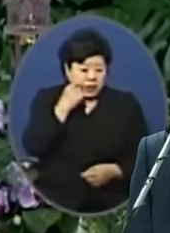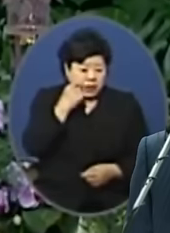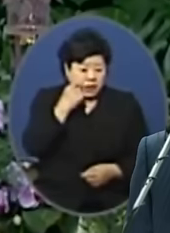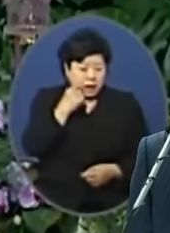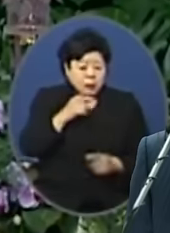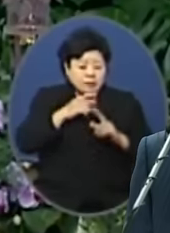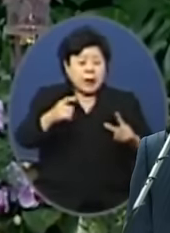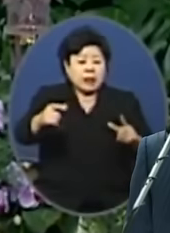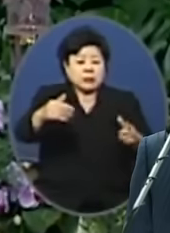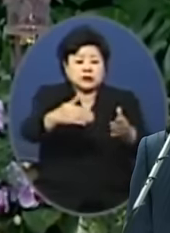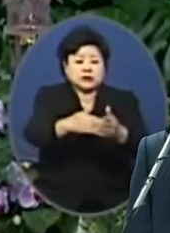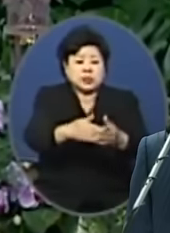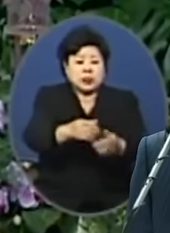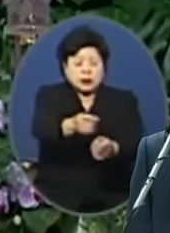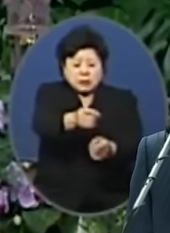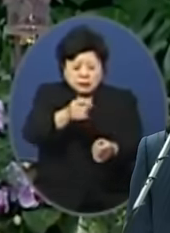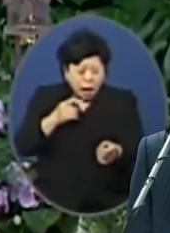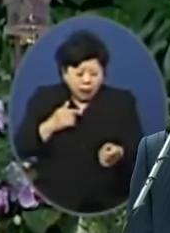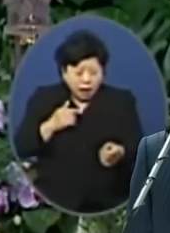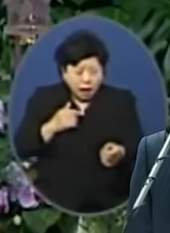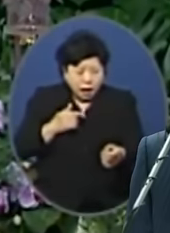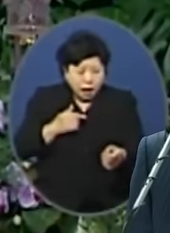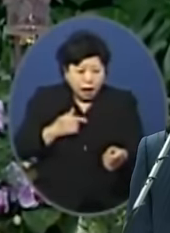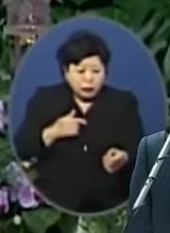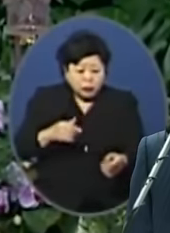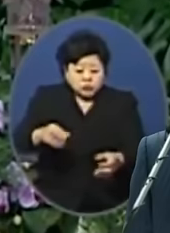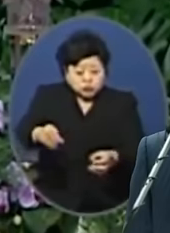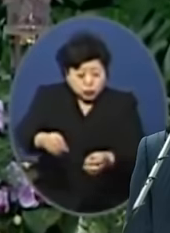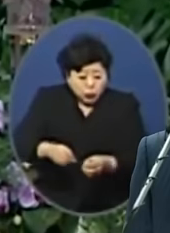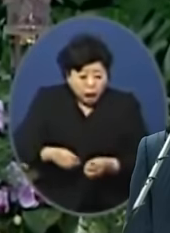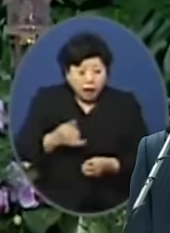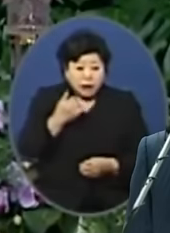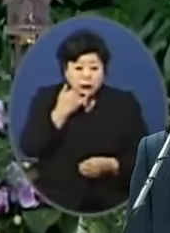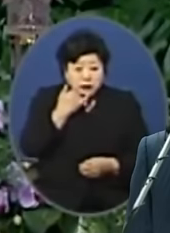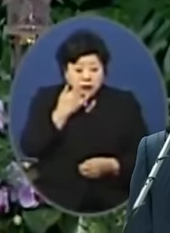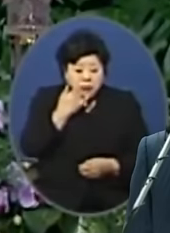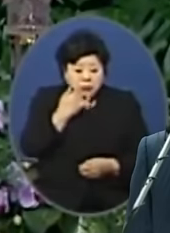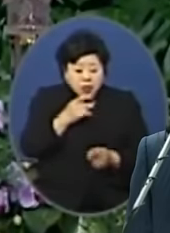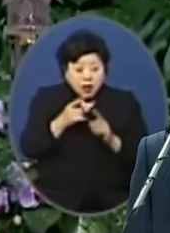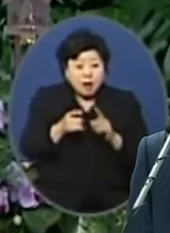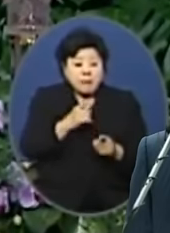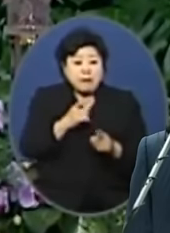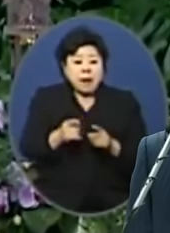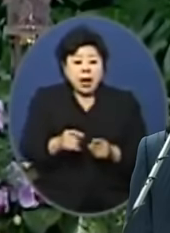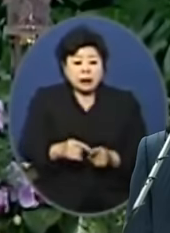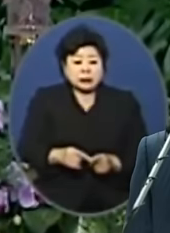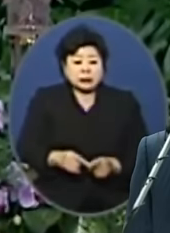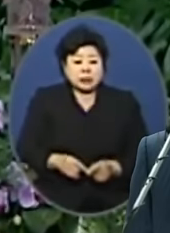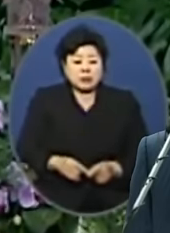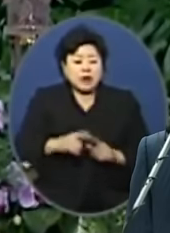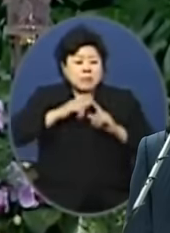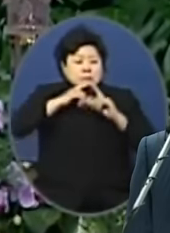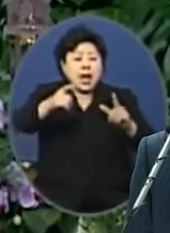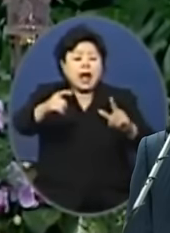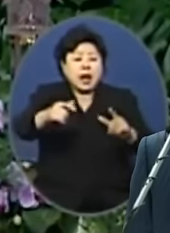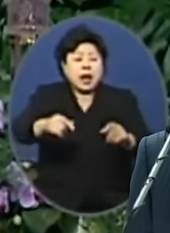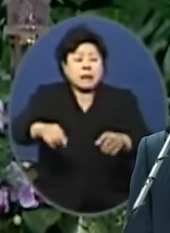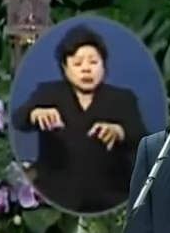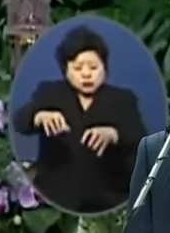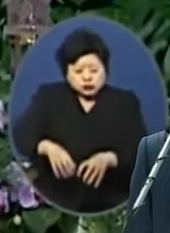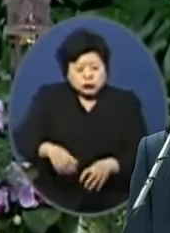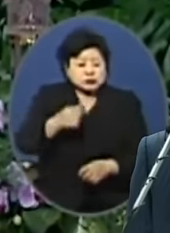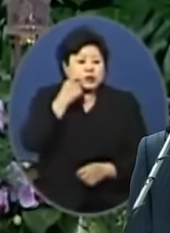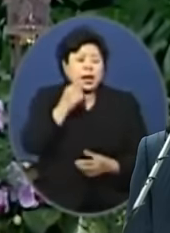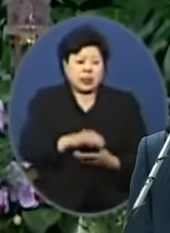못 줍는다. 화살은 쏘고 난 다음에 가서 주워서 전통에 넣을 수 있지만 말은 하고 난 다음에 못